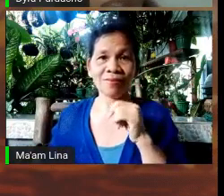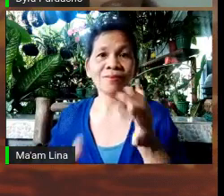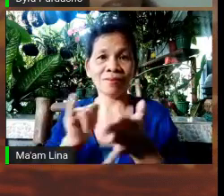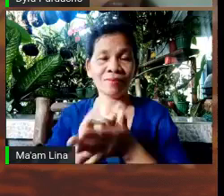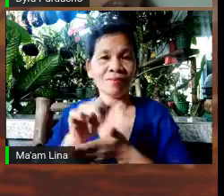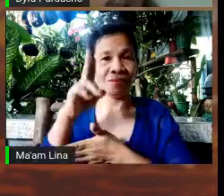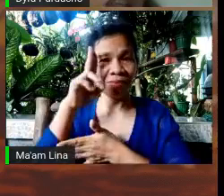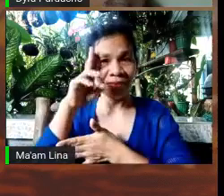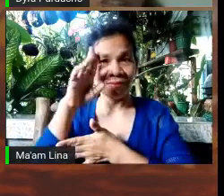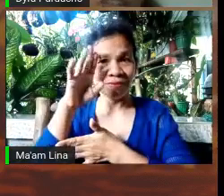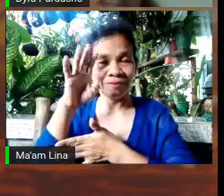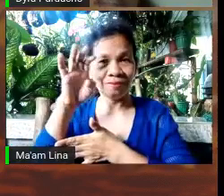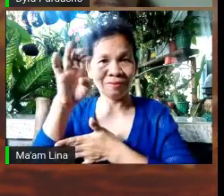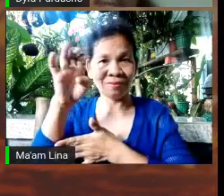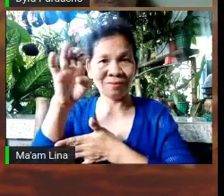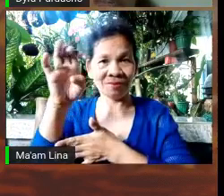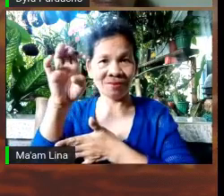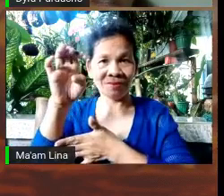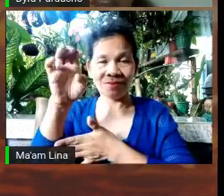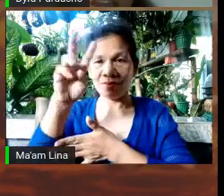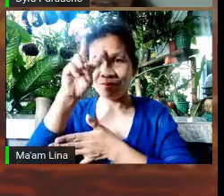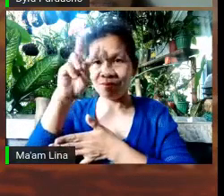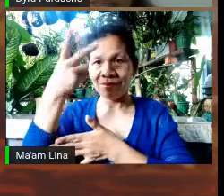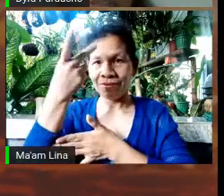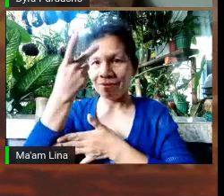ay inosente,